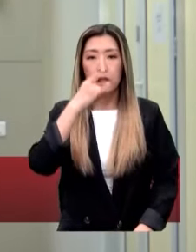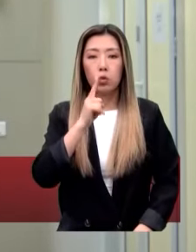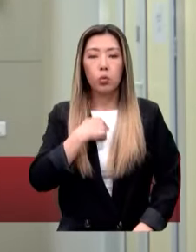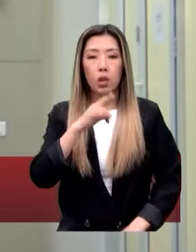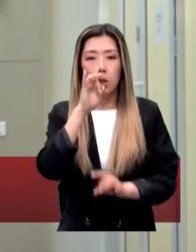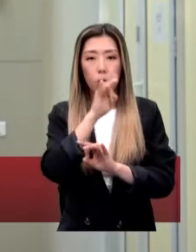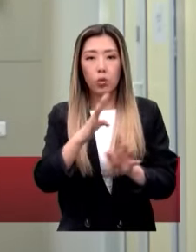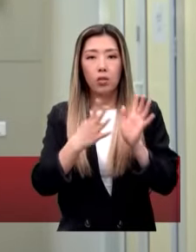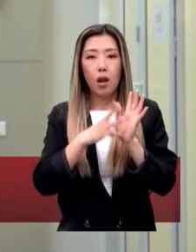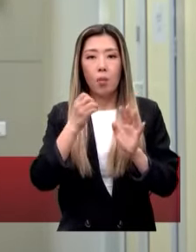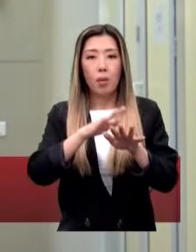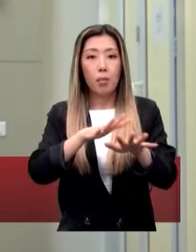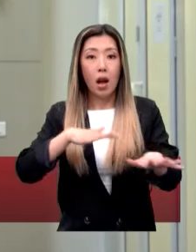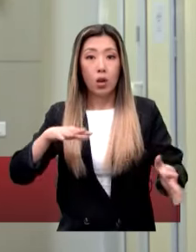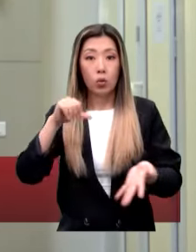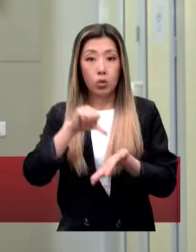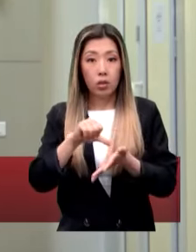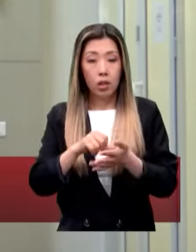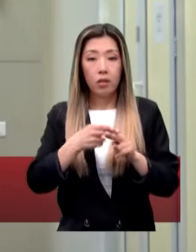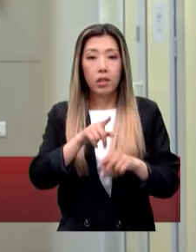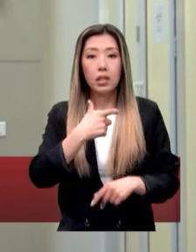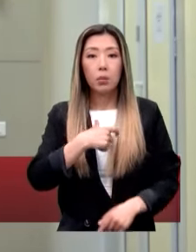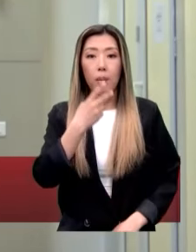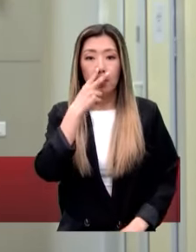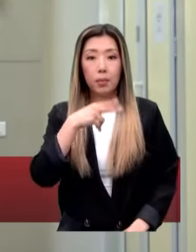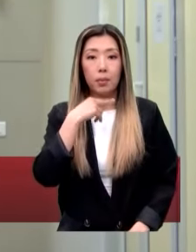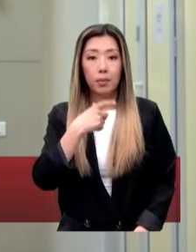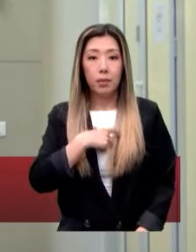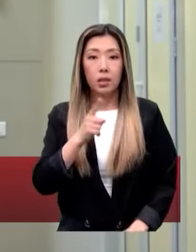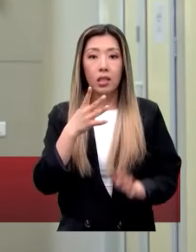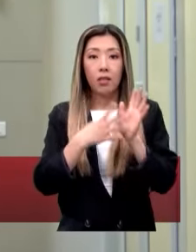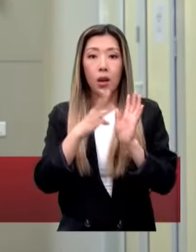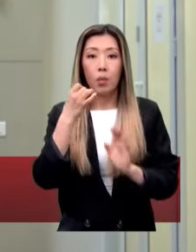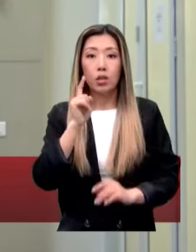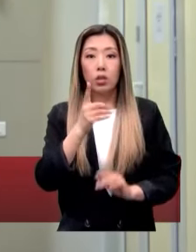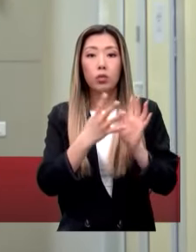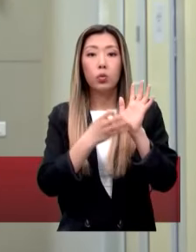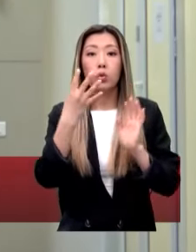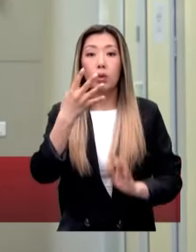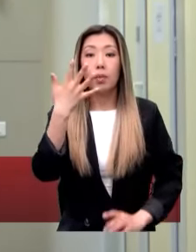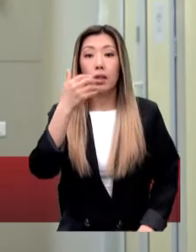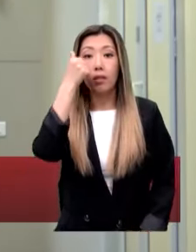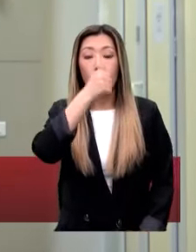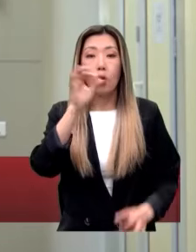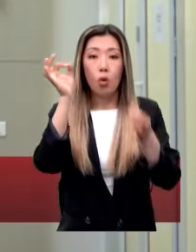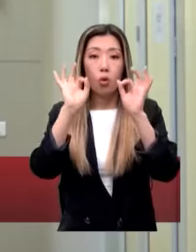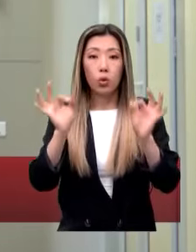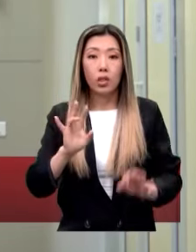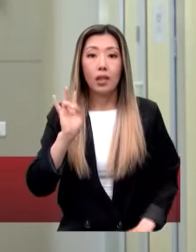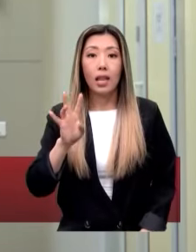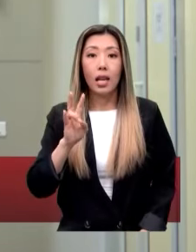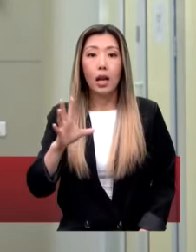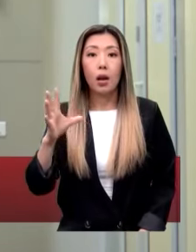парад, посмотрите на себя и вспомните, что после 9 мая 1945 года осенью в ноябре